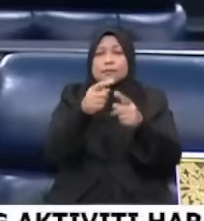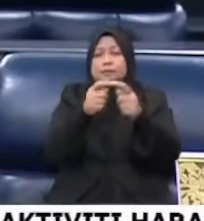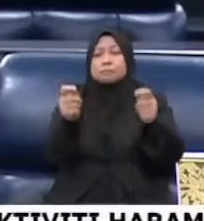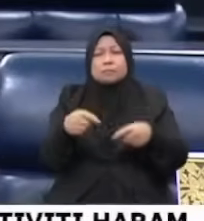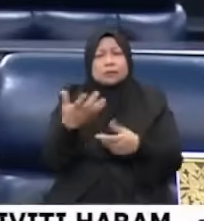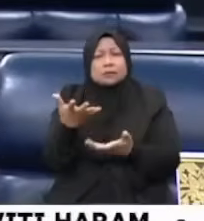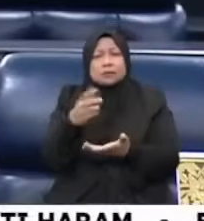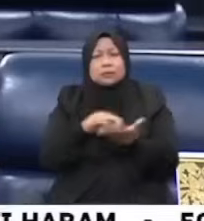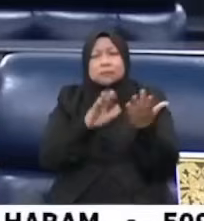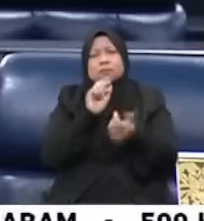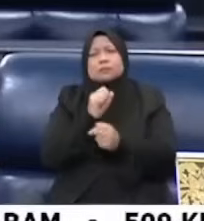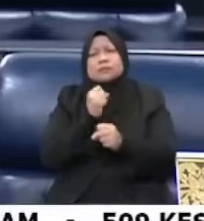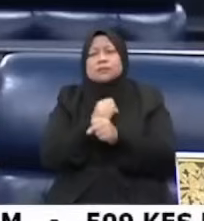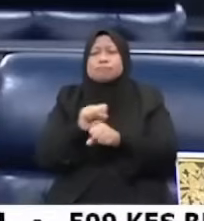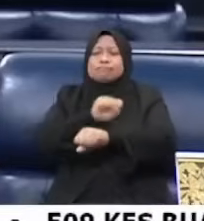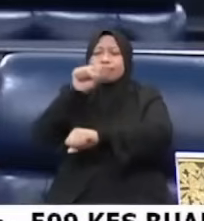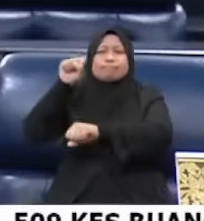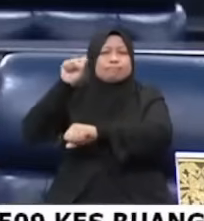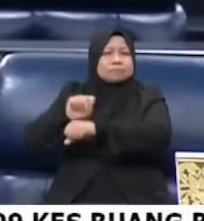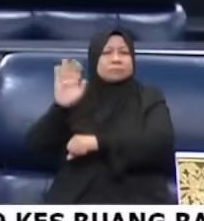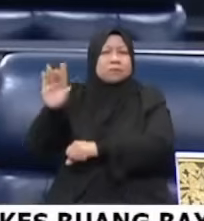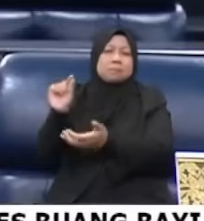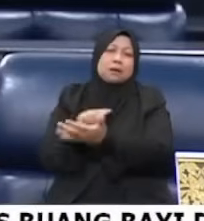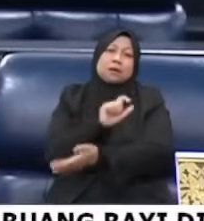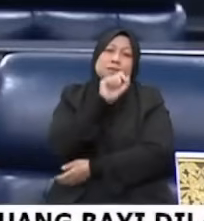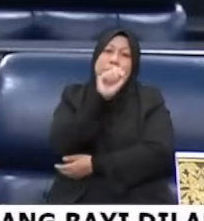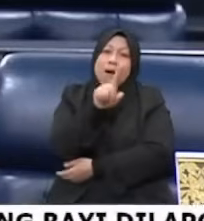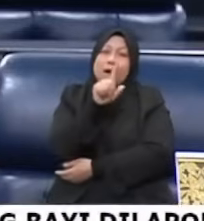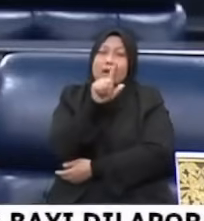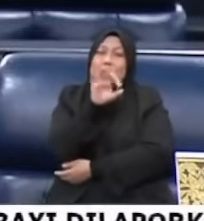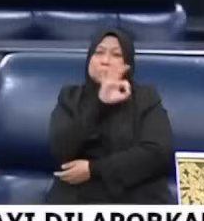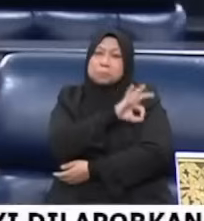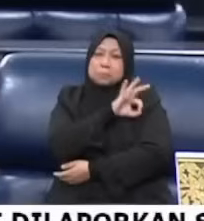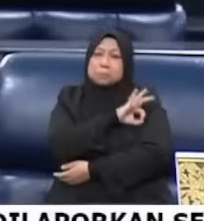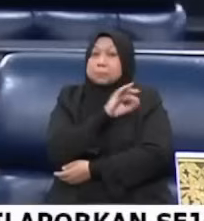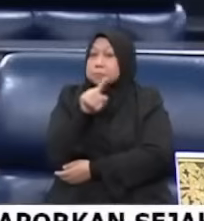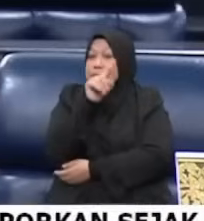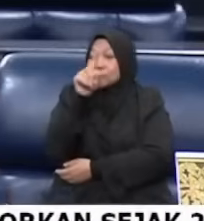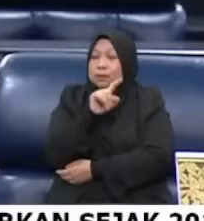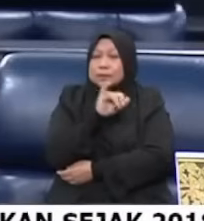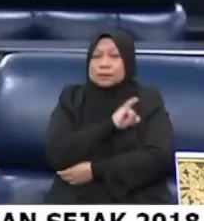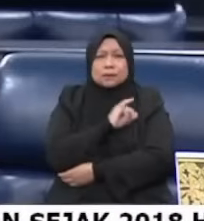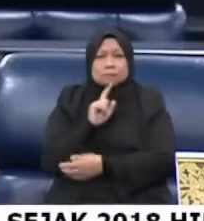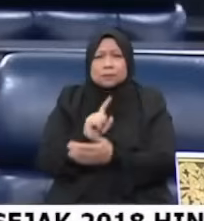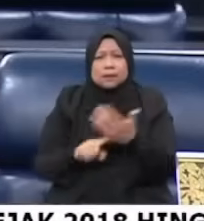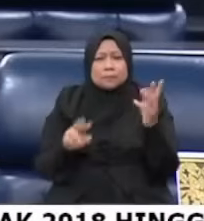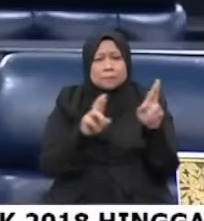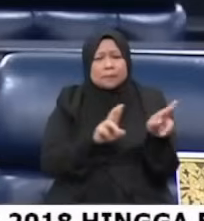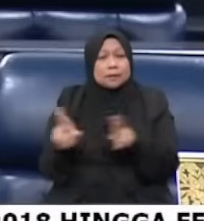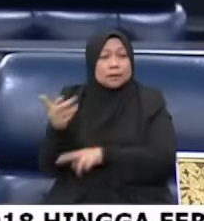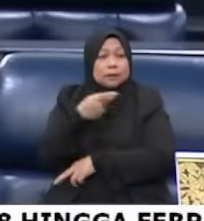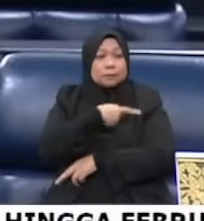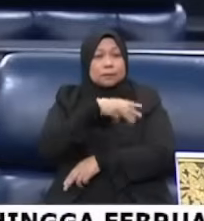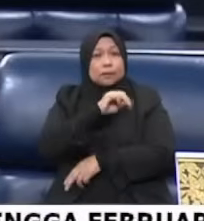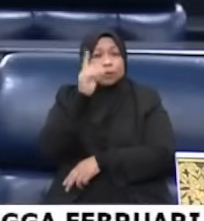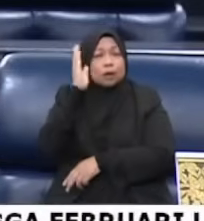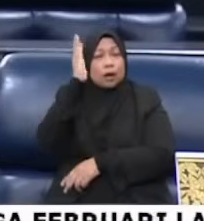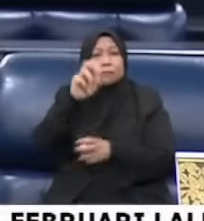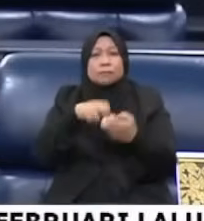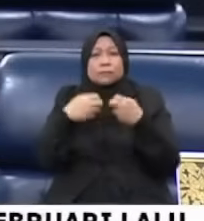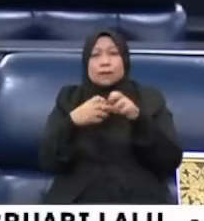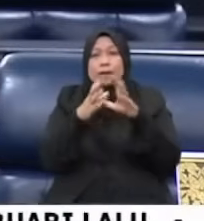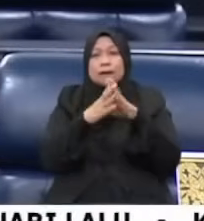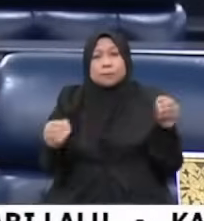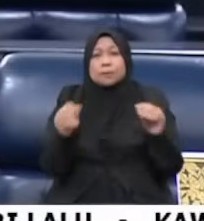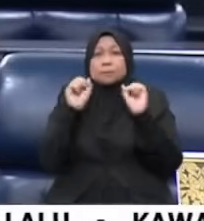memilih untuk bekerja di Singapura kerana gaji yang lebih lumayan persoalan saya apakah perancangan Kementerian untuk mengatasi isu